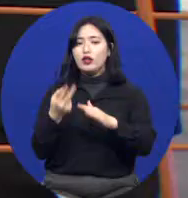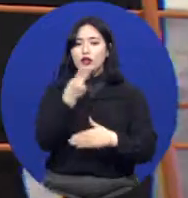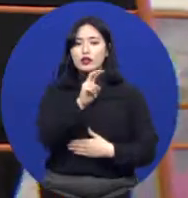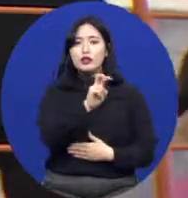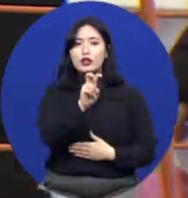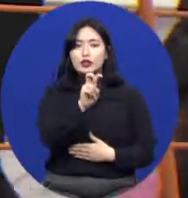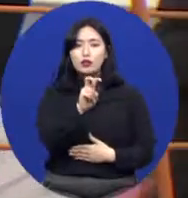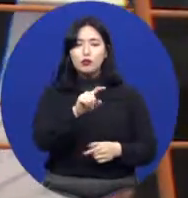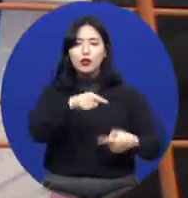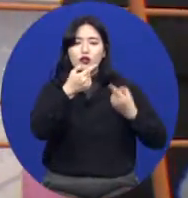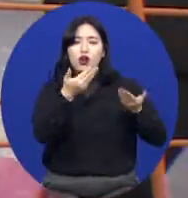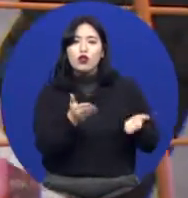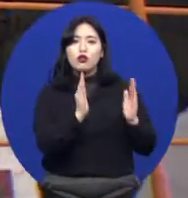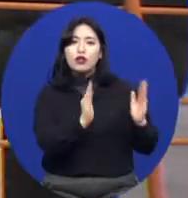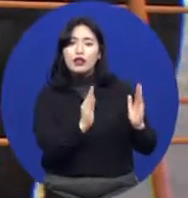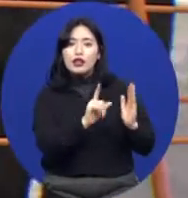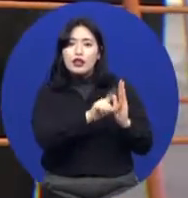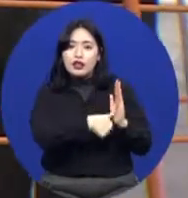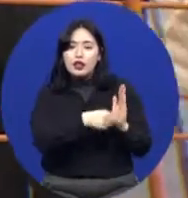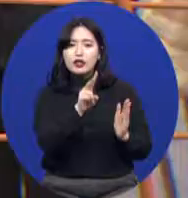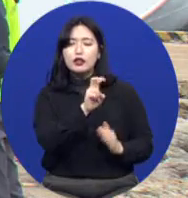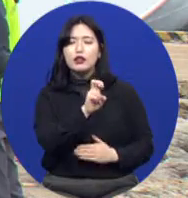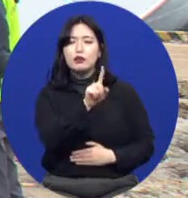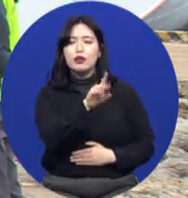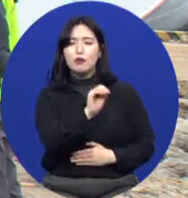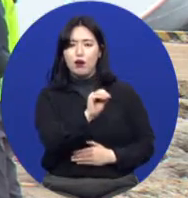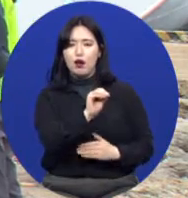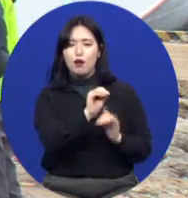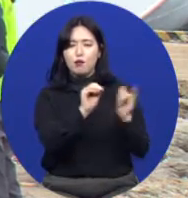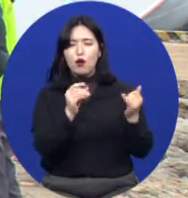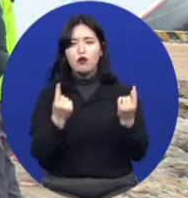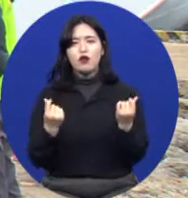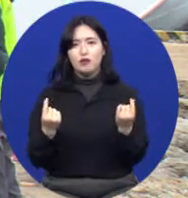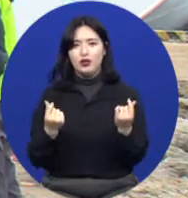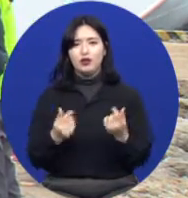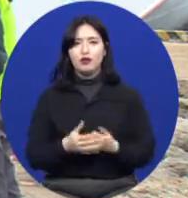2020년 설 연휴 기간인 21만여 명과 비슷한 수치입니다.